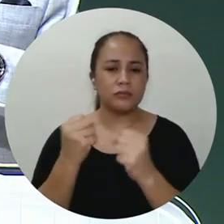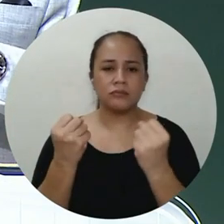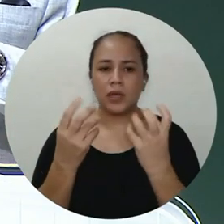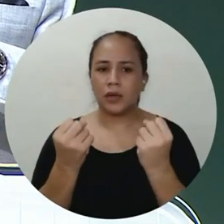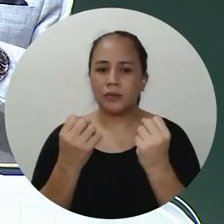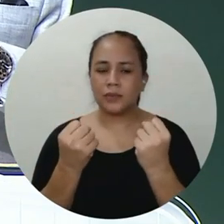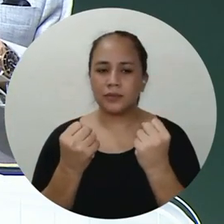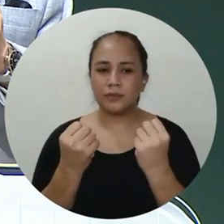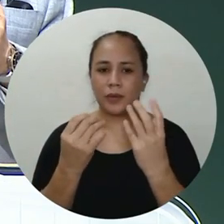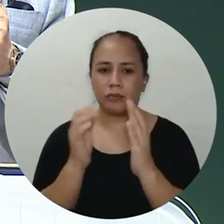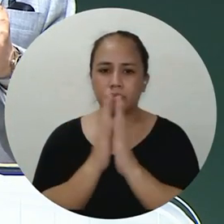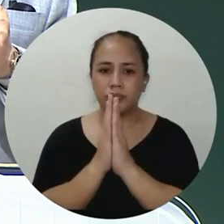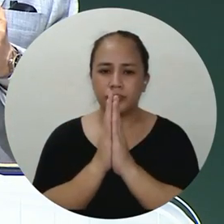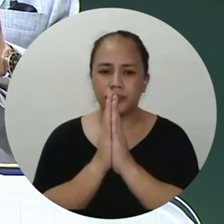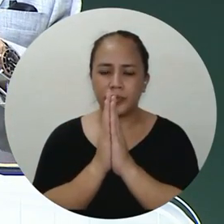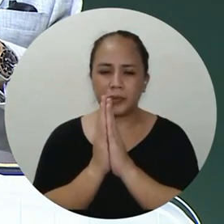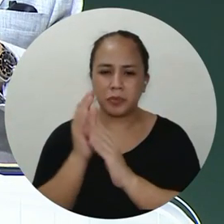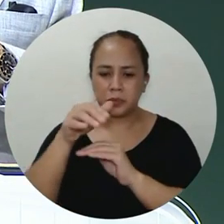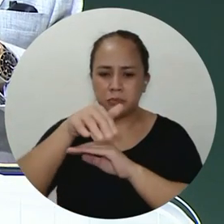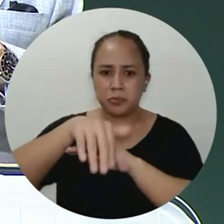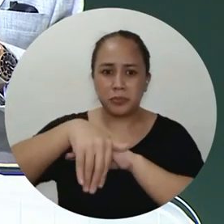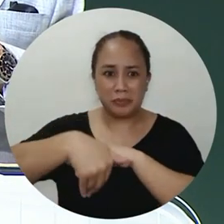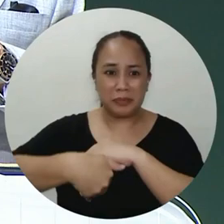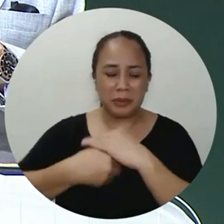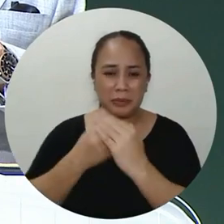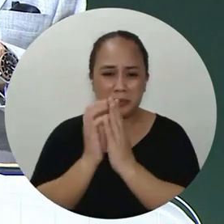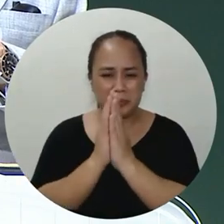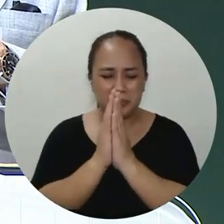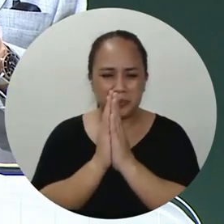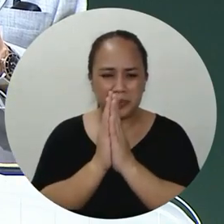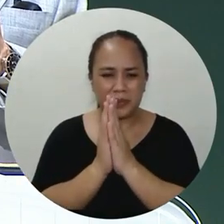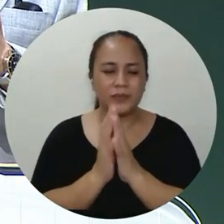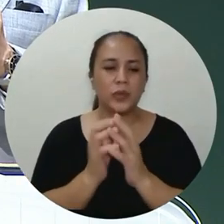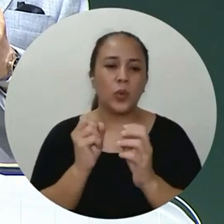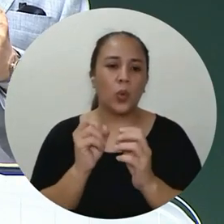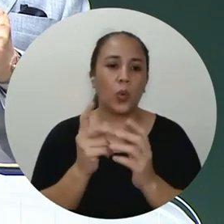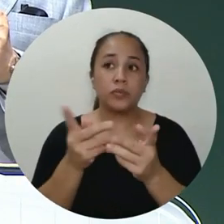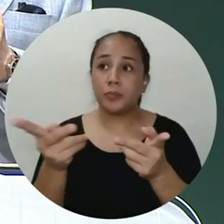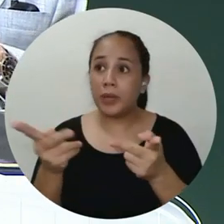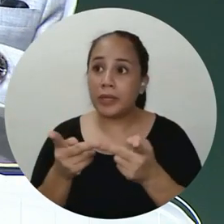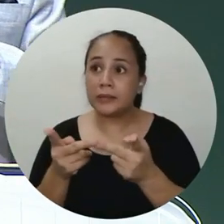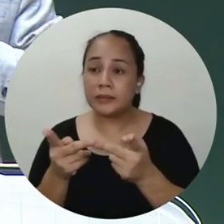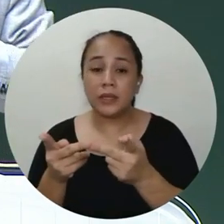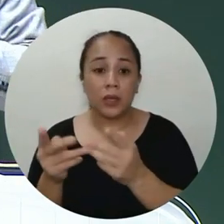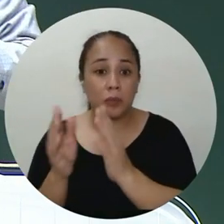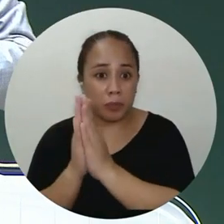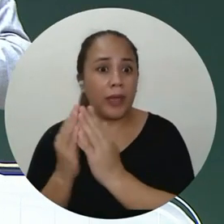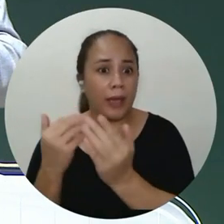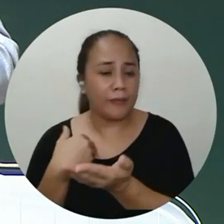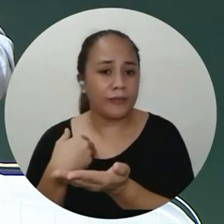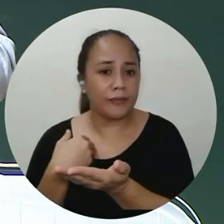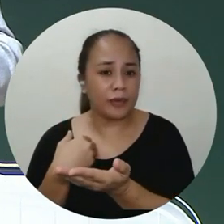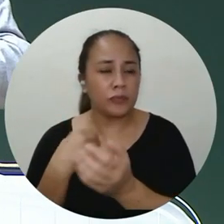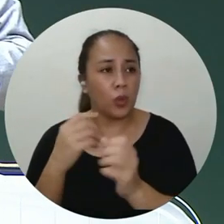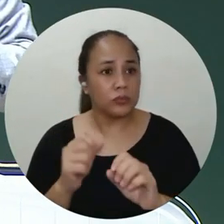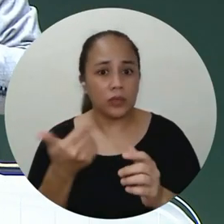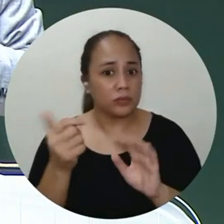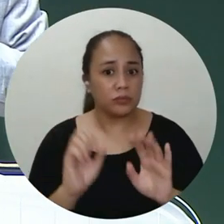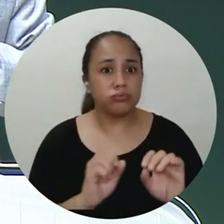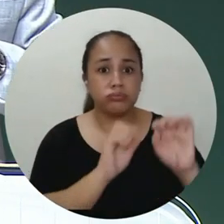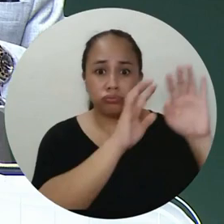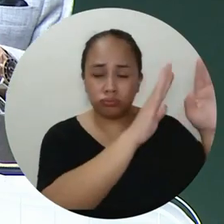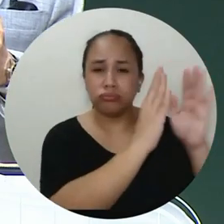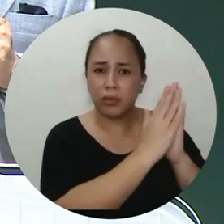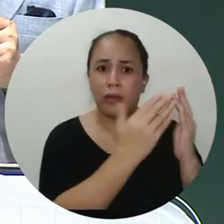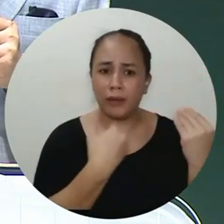prayer vigils or 주로 산에 많이 있거든요. Or places for prayers, and they're usually in the mountains. 기도를 15년 동안